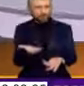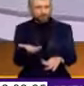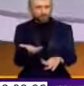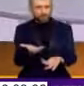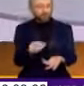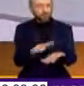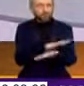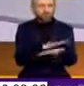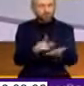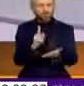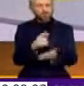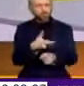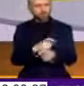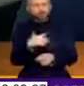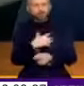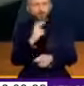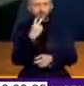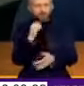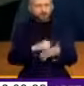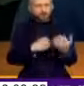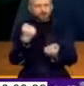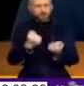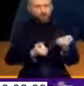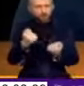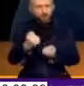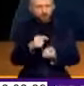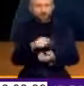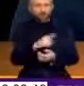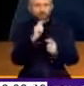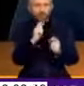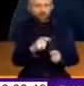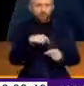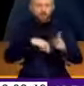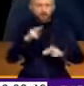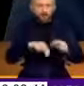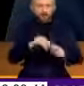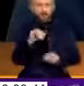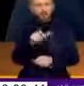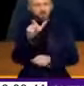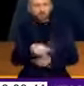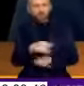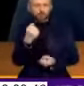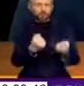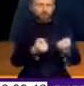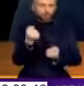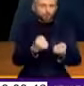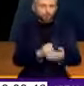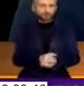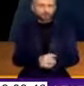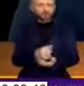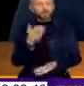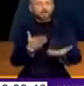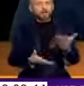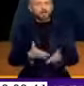так, усмішка від водія вона подарує настрій і пасажиру, і водію. А